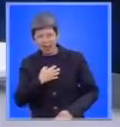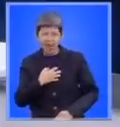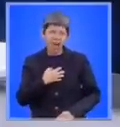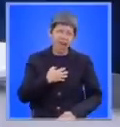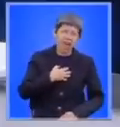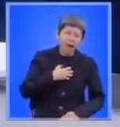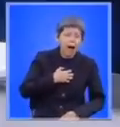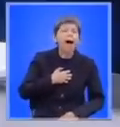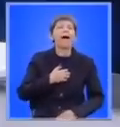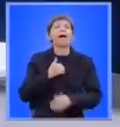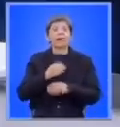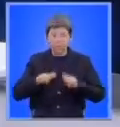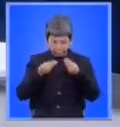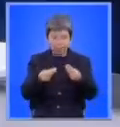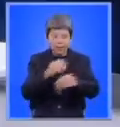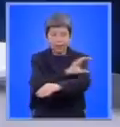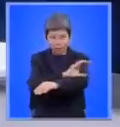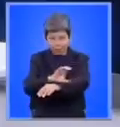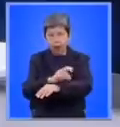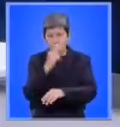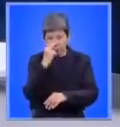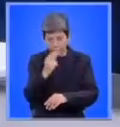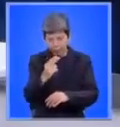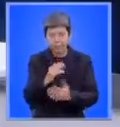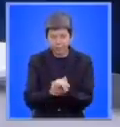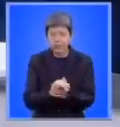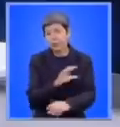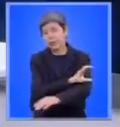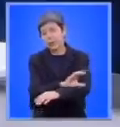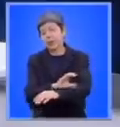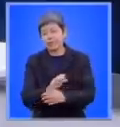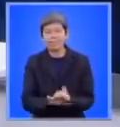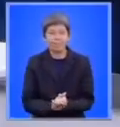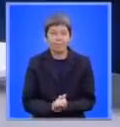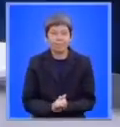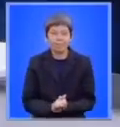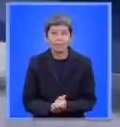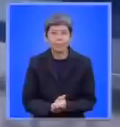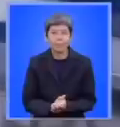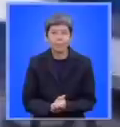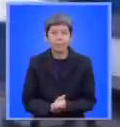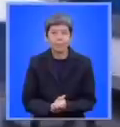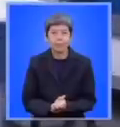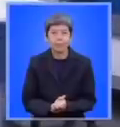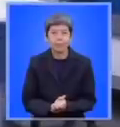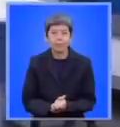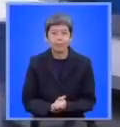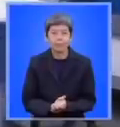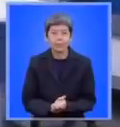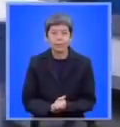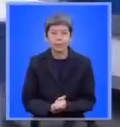ได้เนี่ยวันนี้ท่านรัฐมนตรีไปแจกเองเลยนะติดตามบรรยากาศกันหน่อยนะครับติดตามได้จากคุณพัศนันท์ช่างขิดครับ